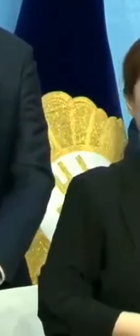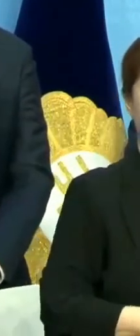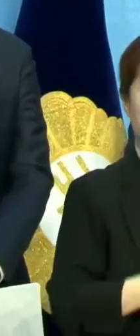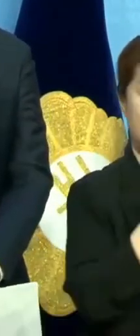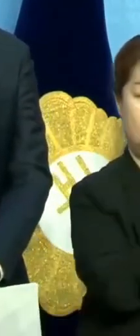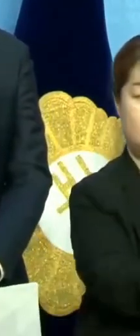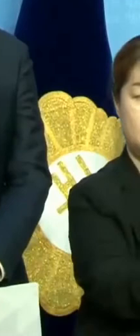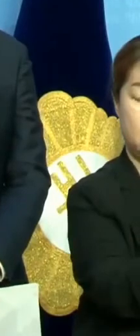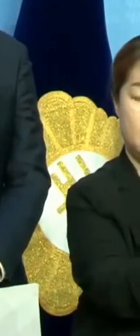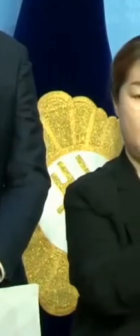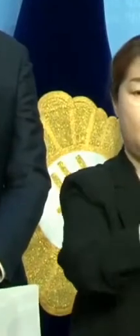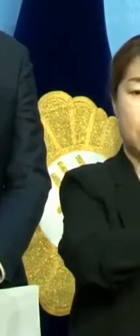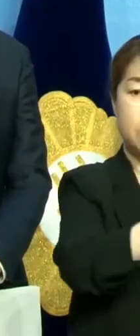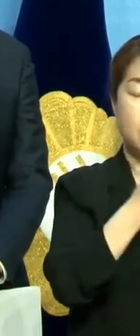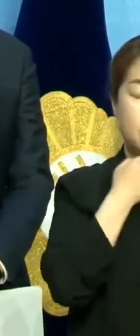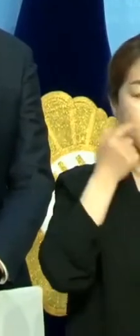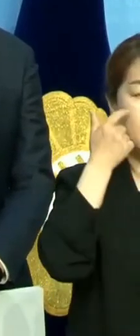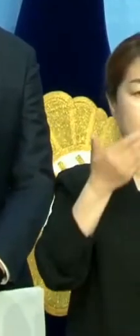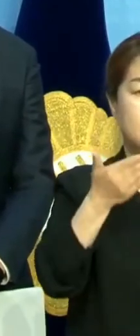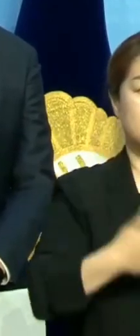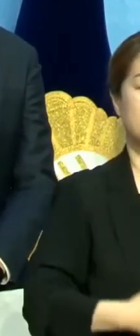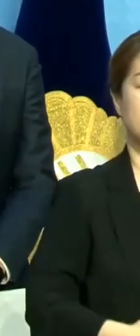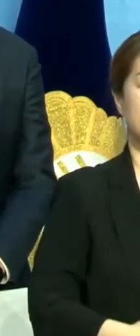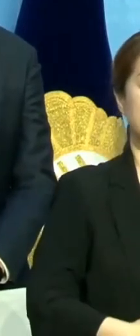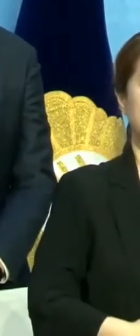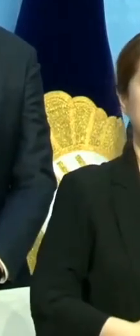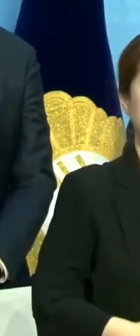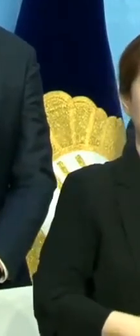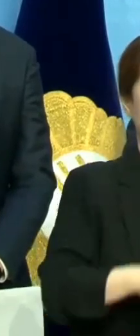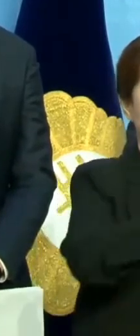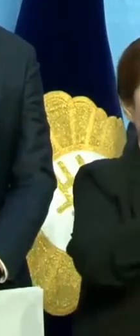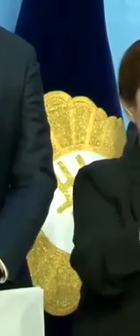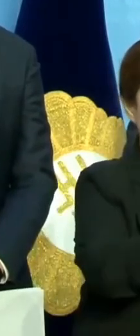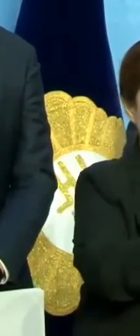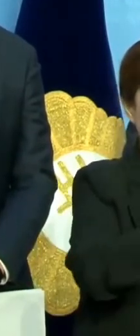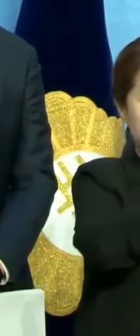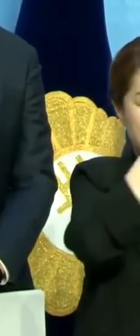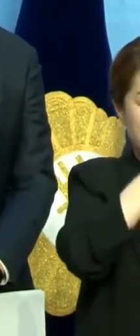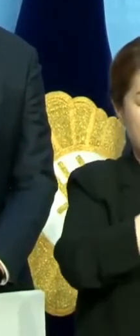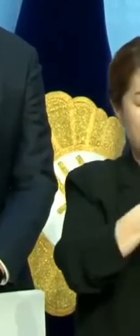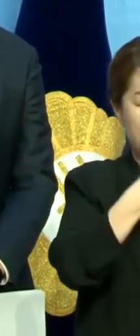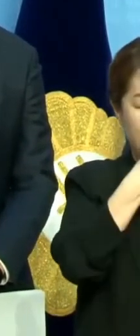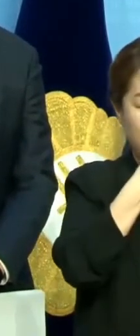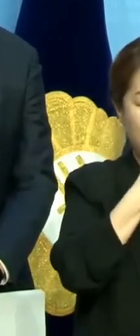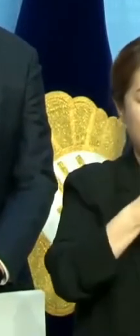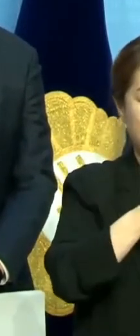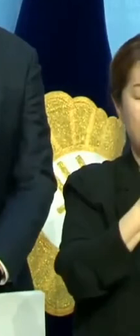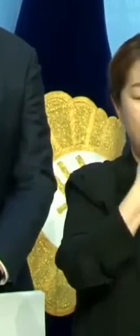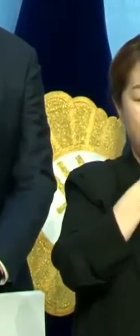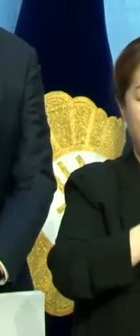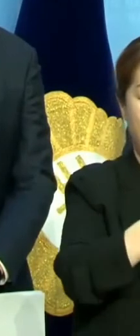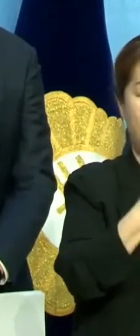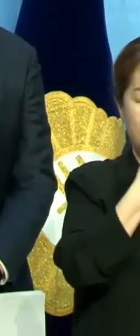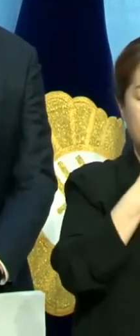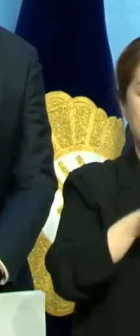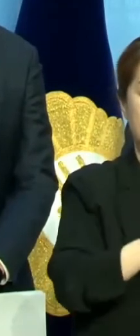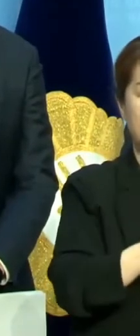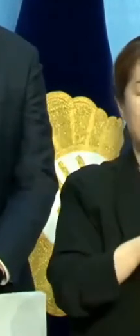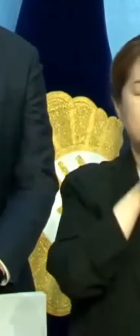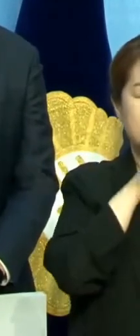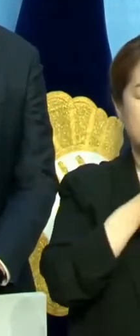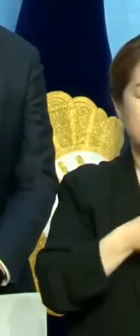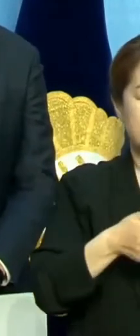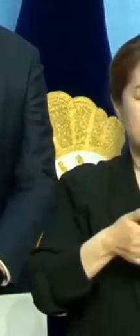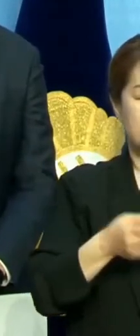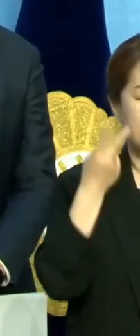선수에게 관심이 없었던 건가요? 일반 사람도 수면제를 먹는다는 것은 정말 극한 상황에서 먹는다고